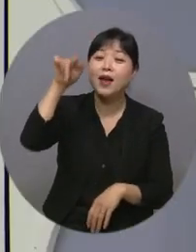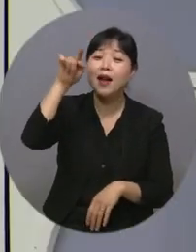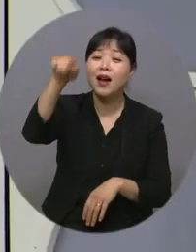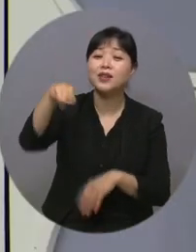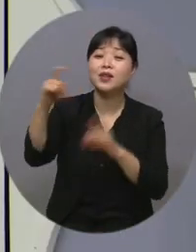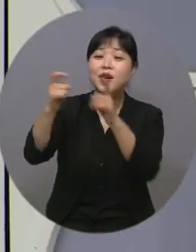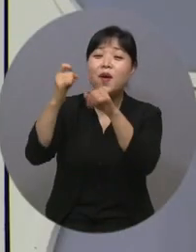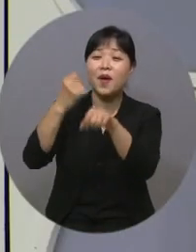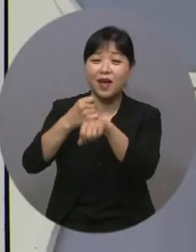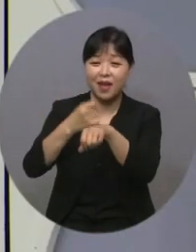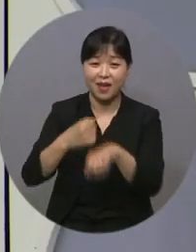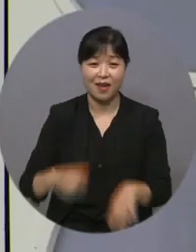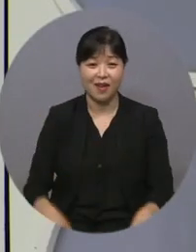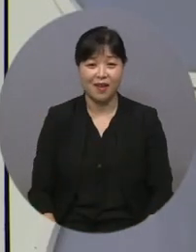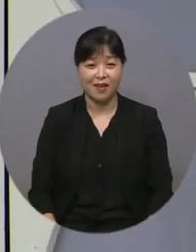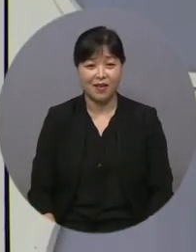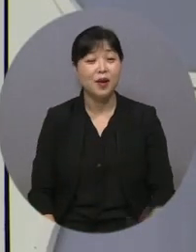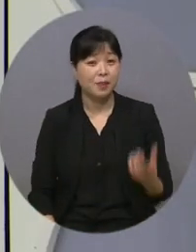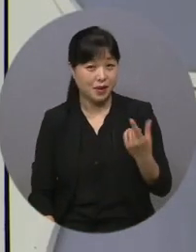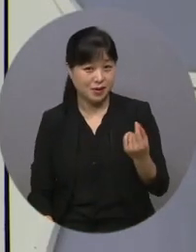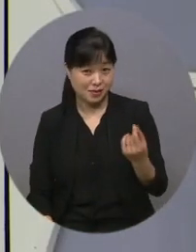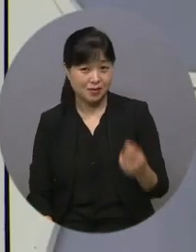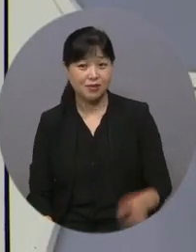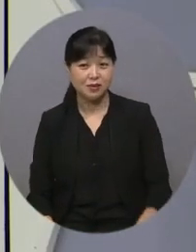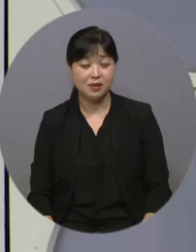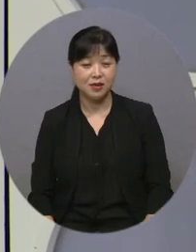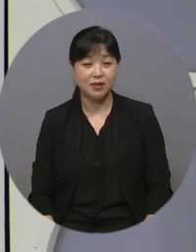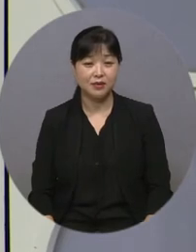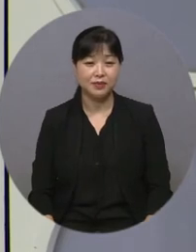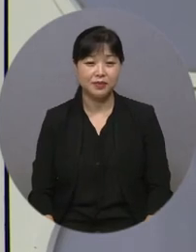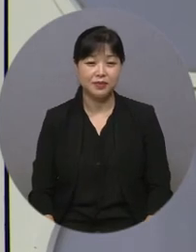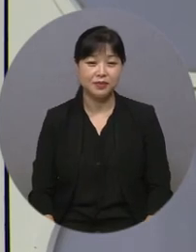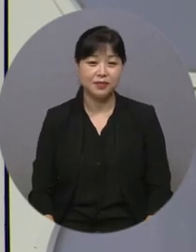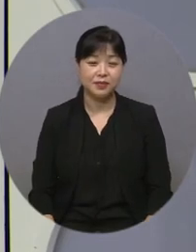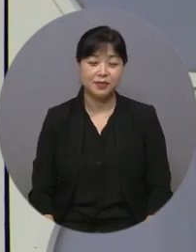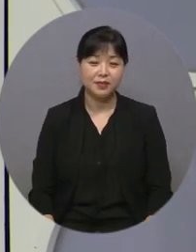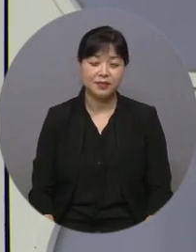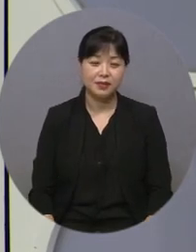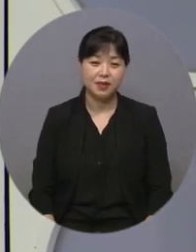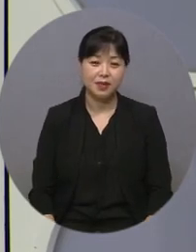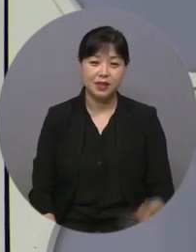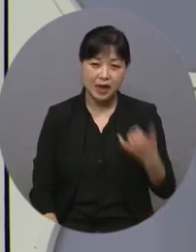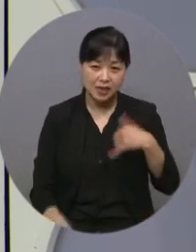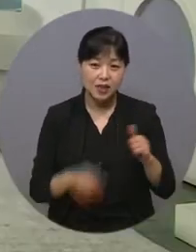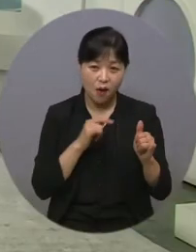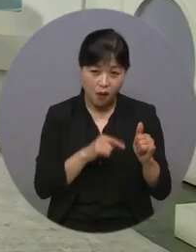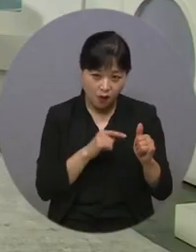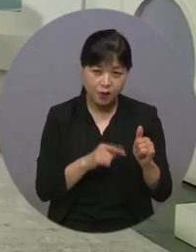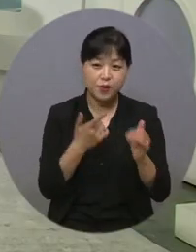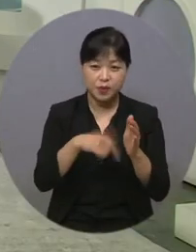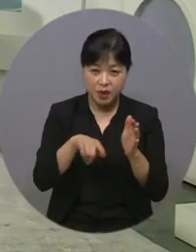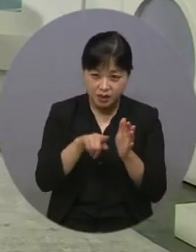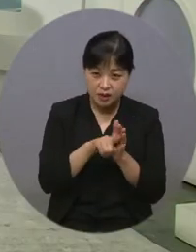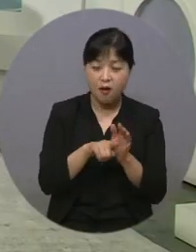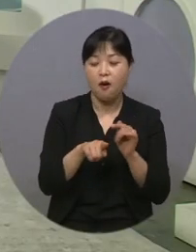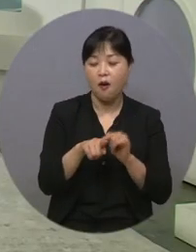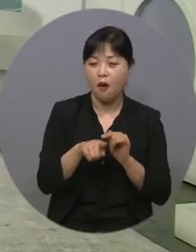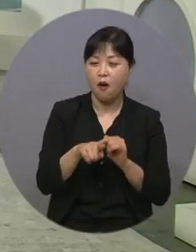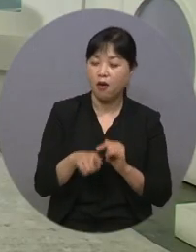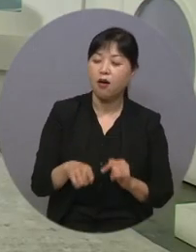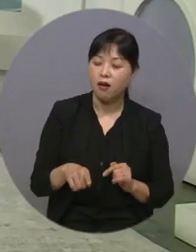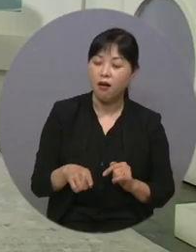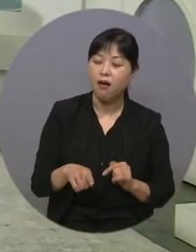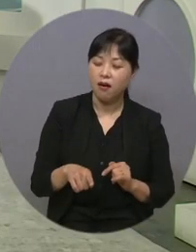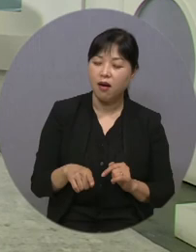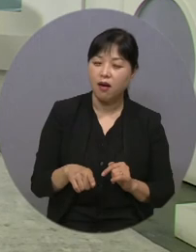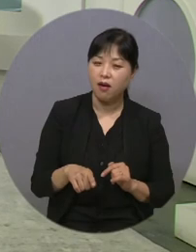그렇죠. 막 그렇게 해야 됩니다. 비법을 이제 강구하자라면 그 싸우는 모습도 보고 또